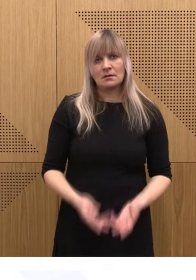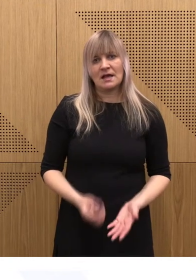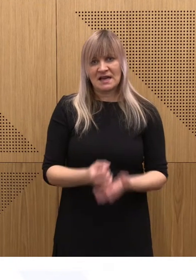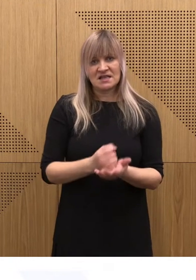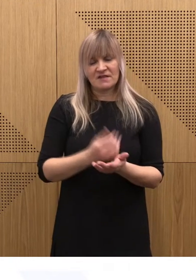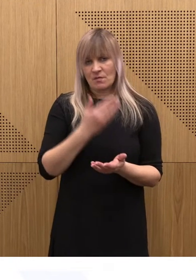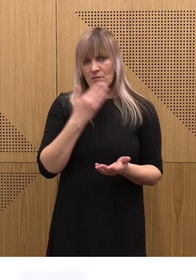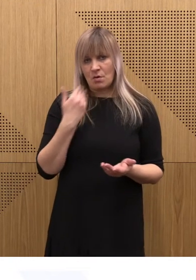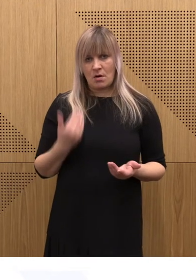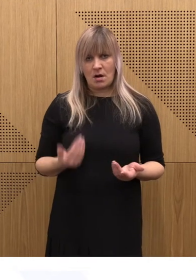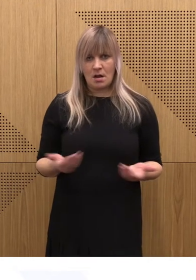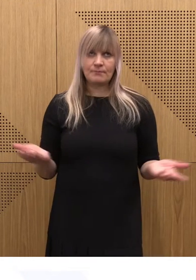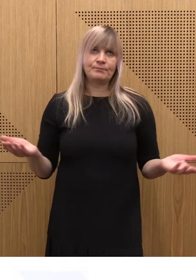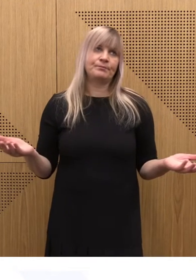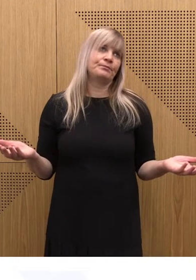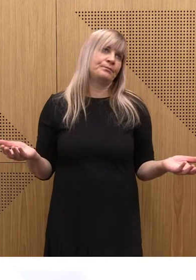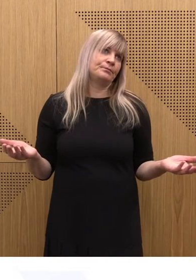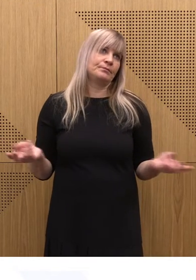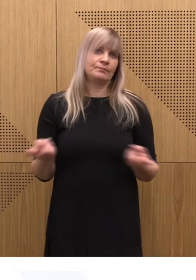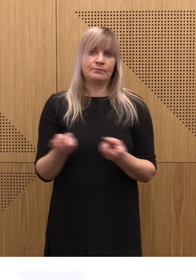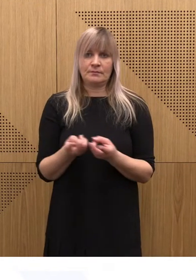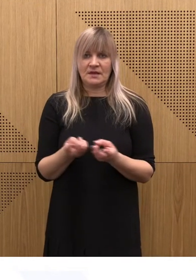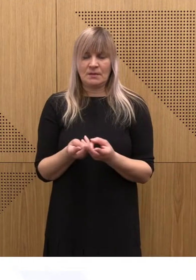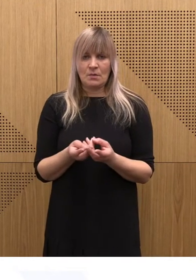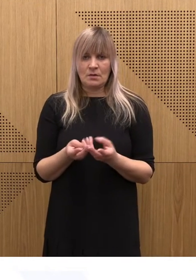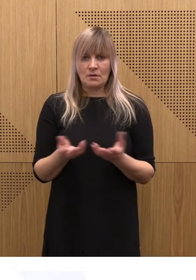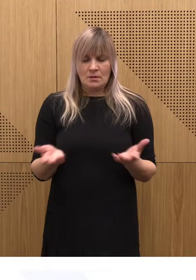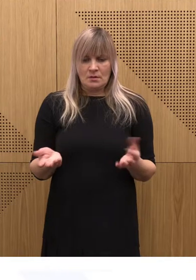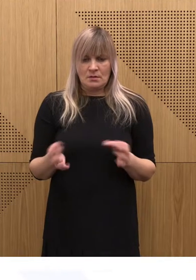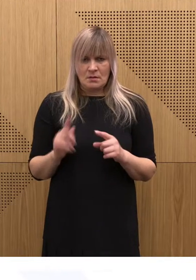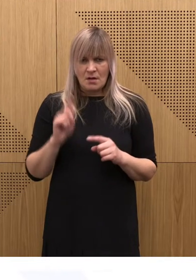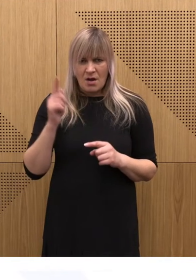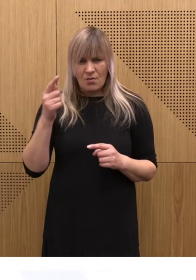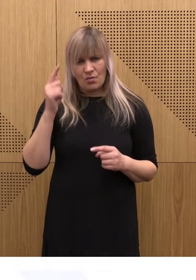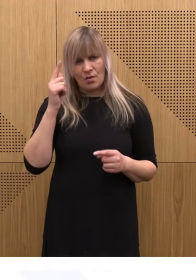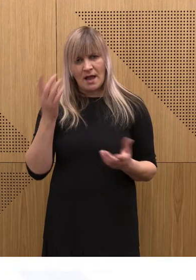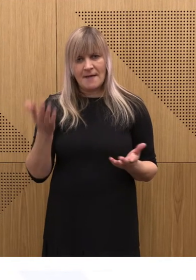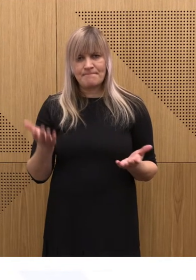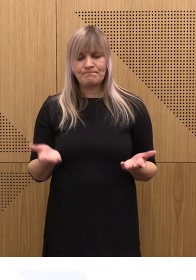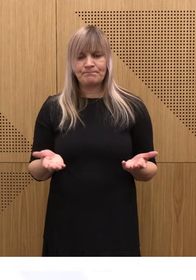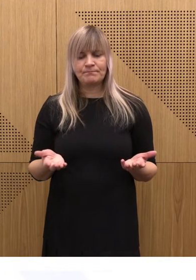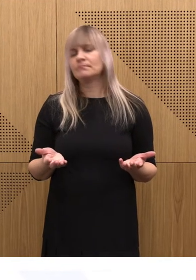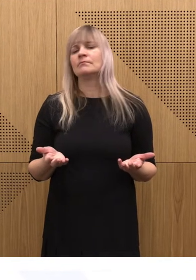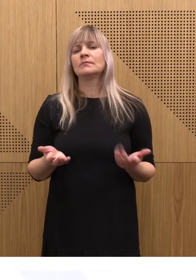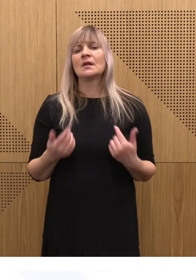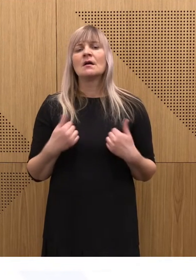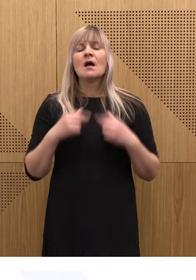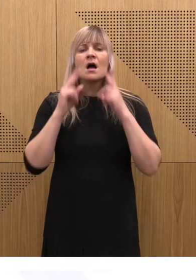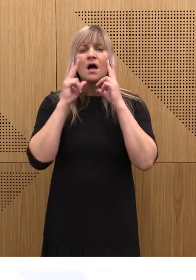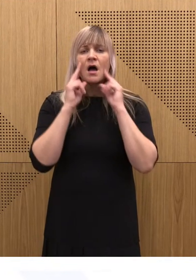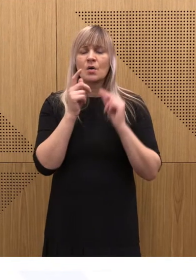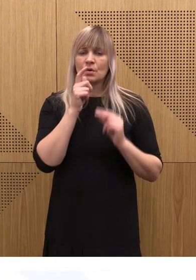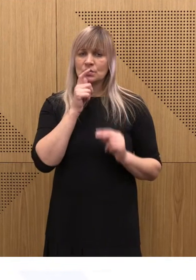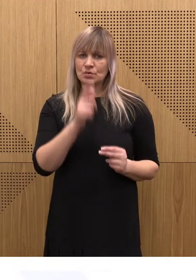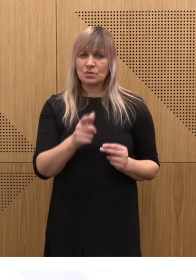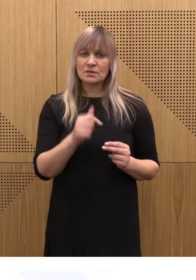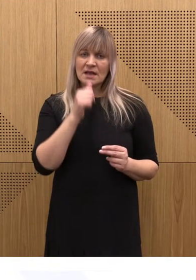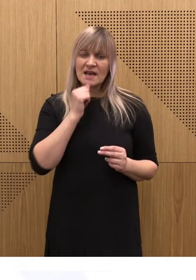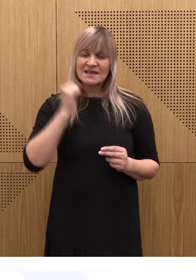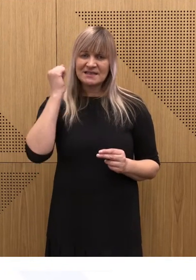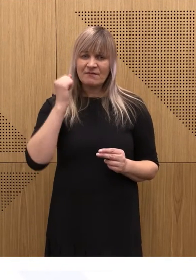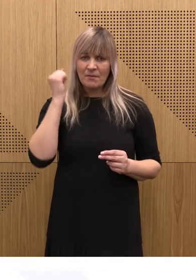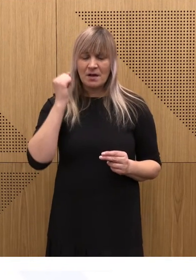kaugel, kui kuu on maast või maa väikesest, mis on veel kaugemal. Ehk oleme nüüd ausad, Eesti